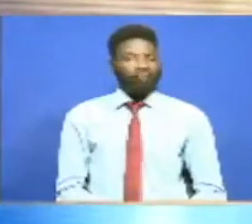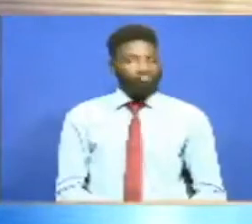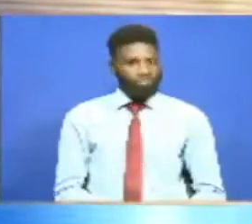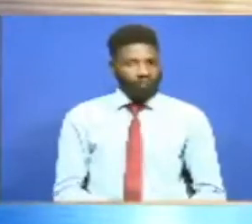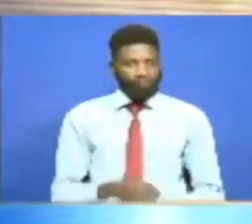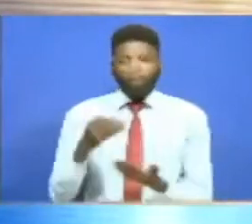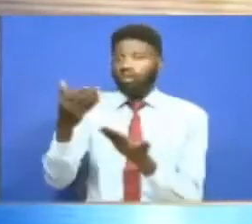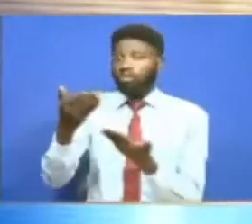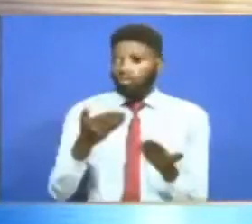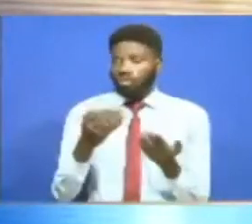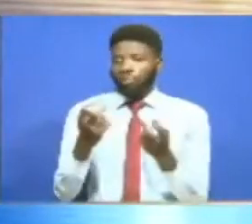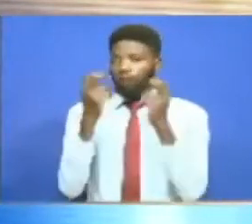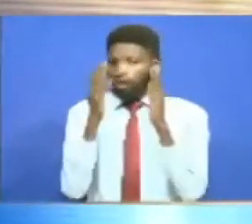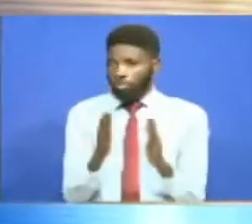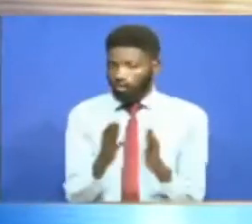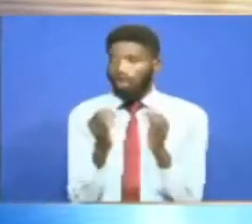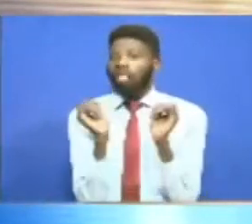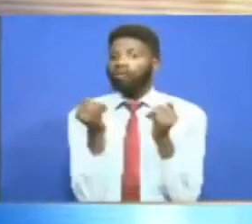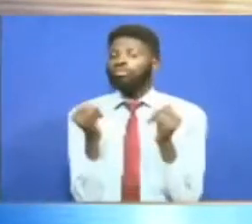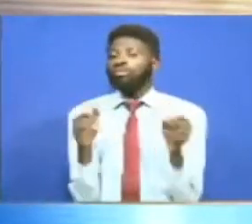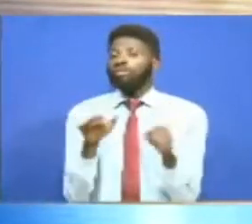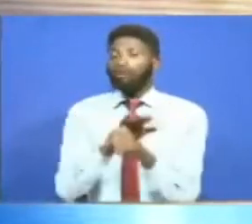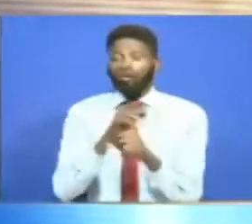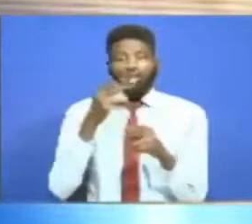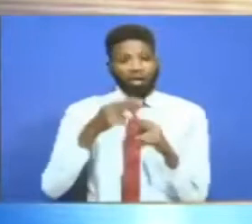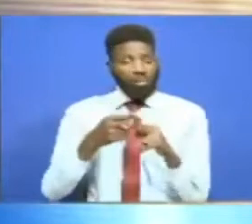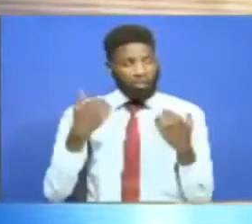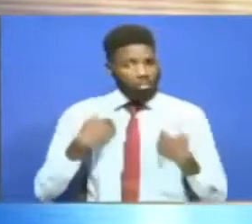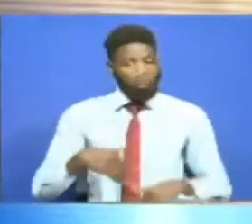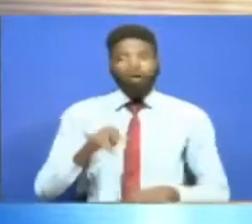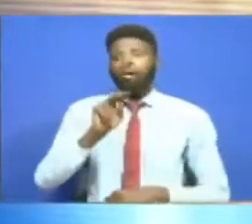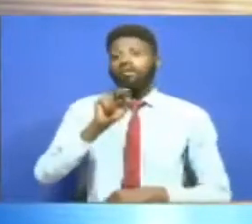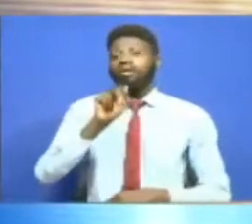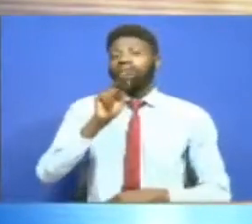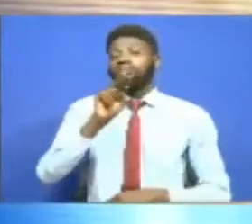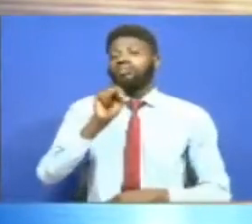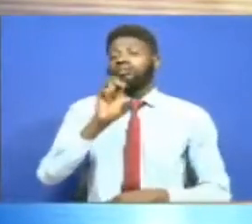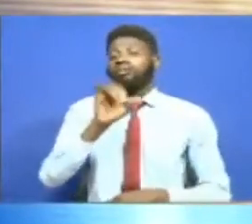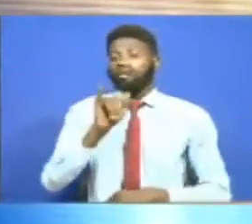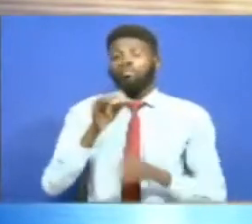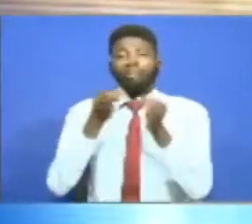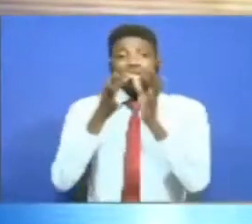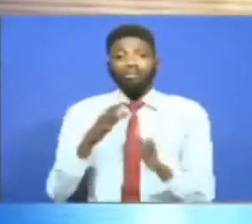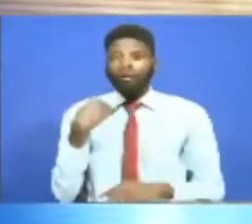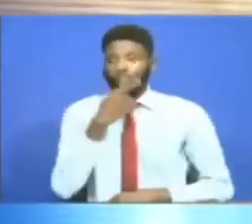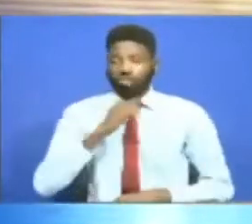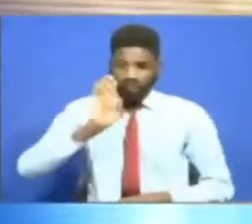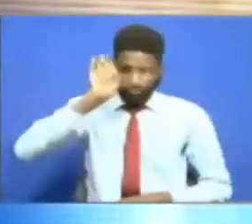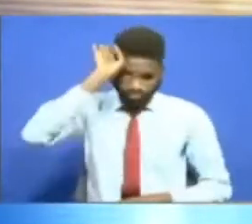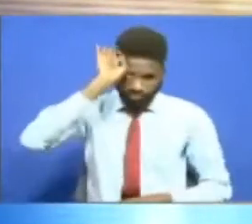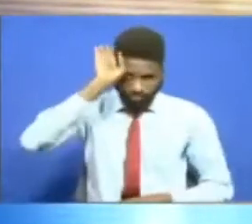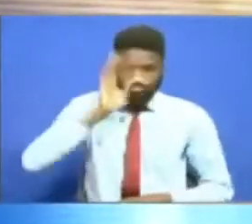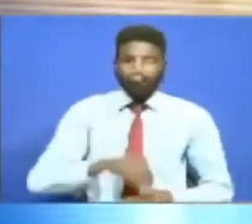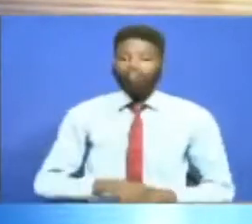Naam, karibu sana mtazamaji kwenye taarifa kamili. Naitwa Nancy Okware, na mfasiri wa upande wa ishara ni Byron Abuli. Kwenye